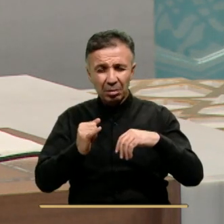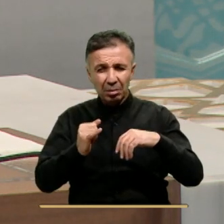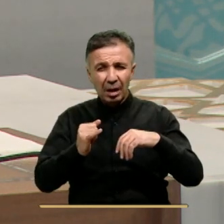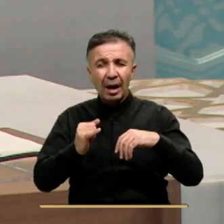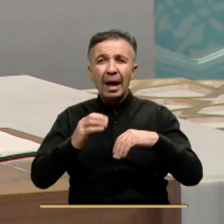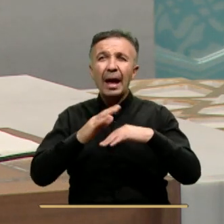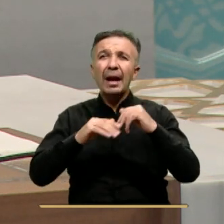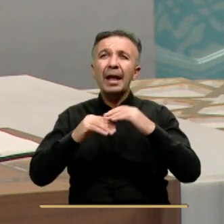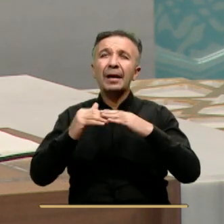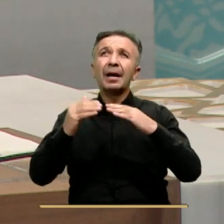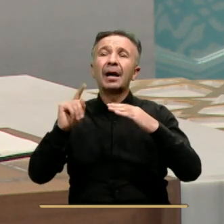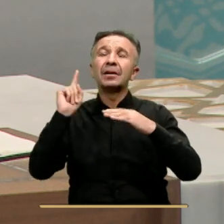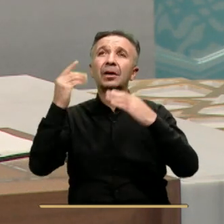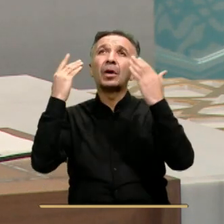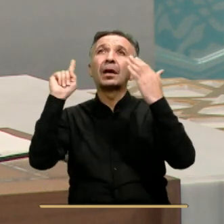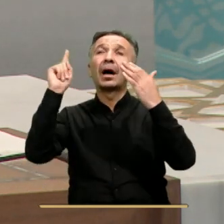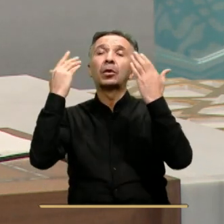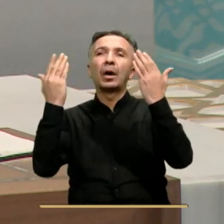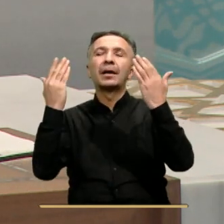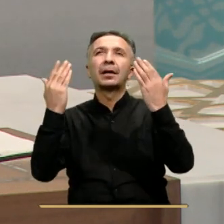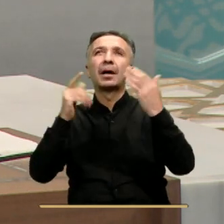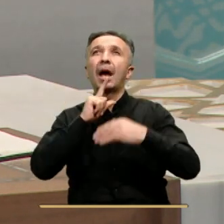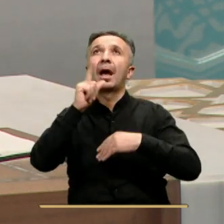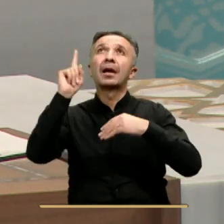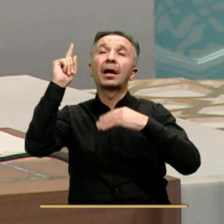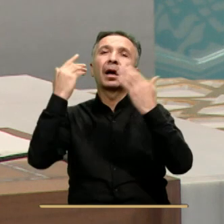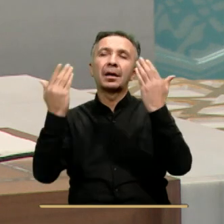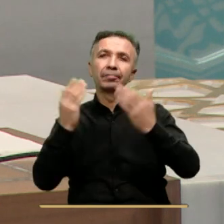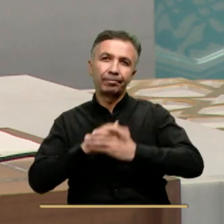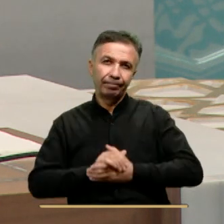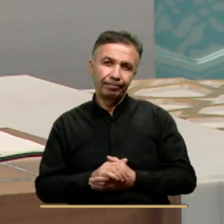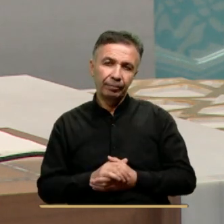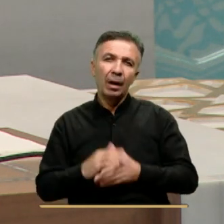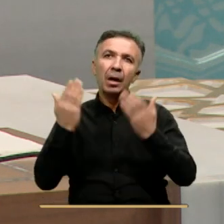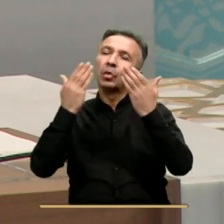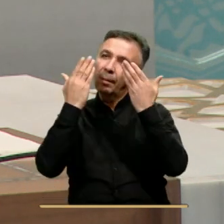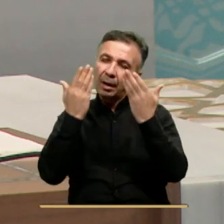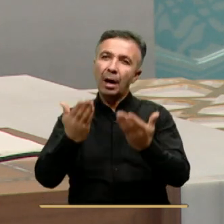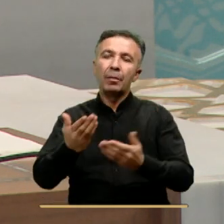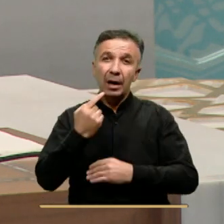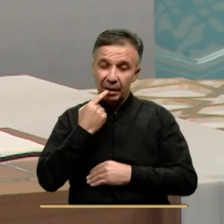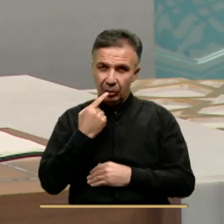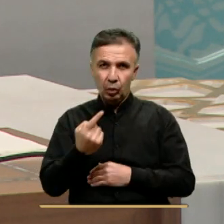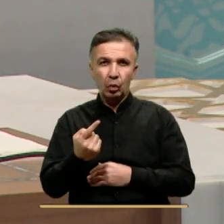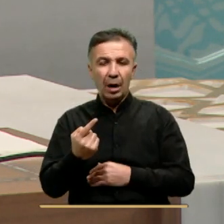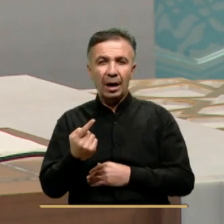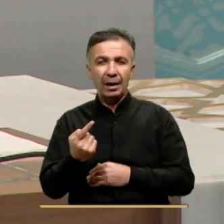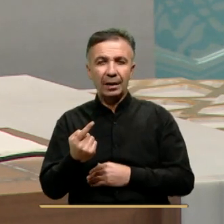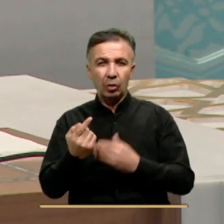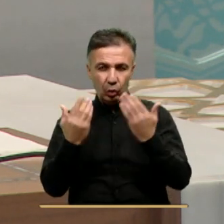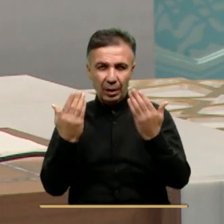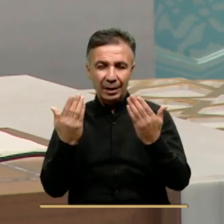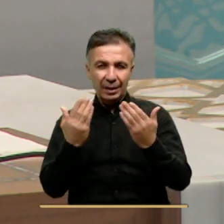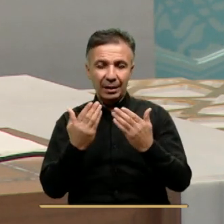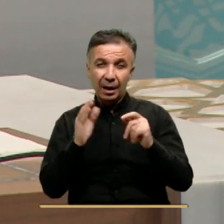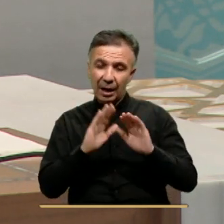açar ya rabbi ya rabbi Ey Rabbim Ey Rabbim duamı kabul eyle diye dua eder